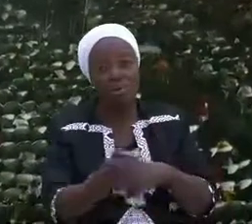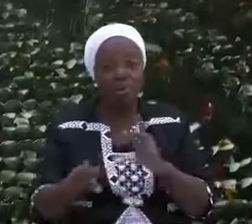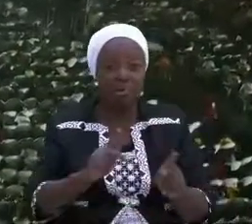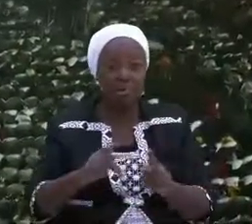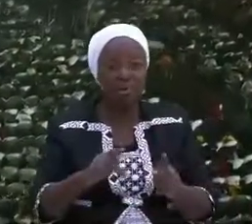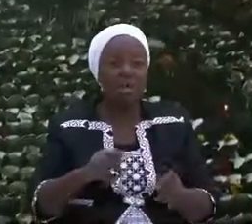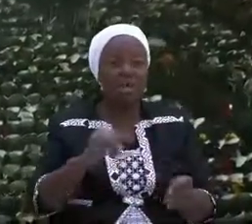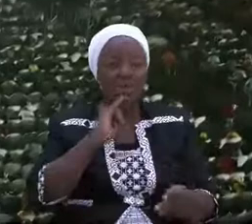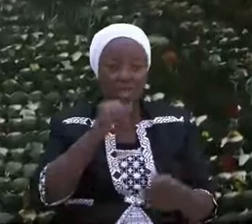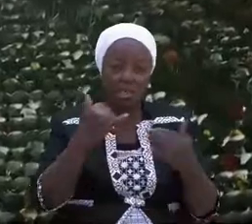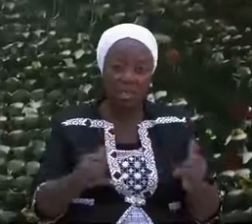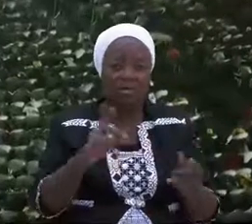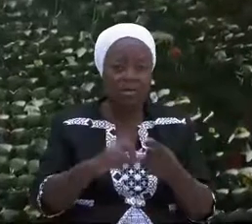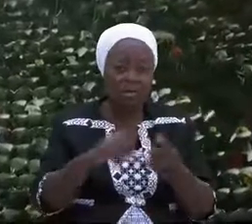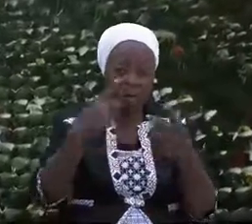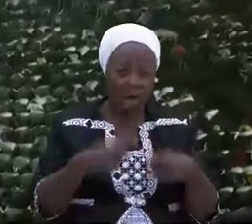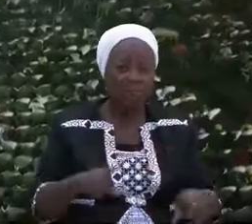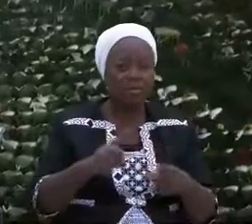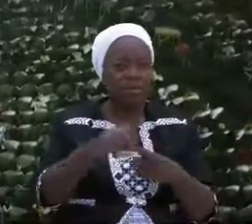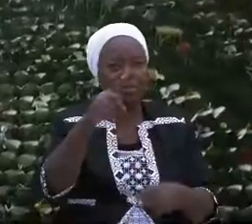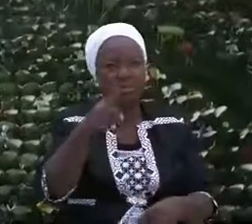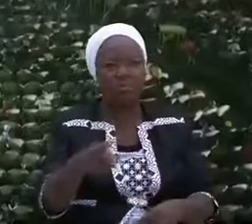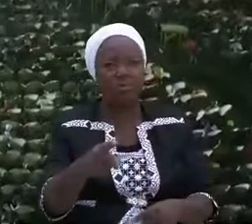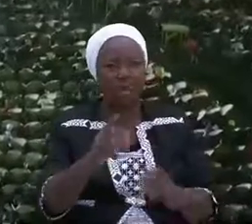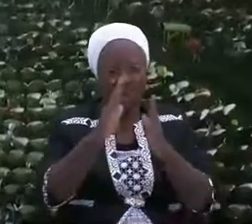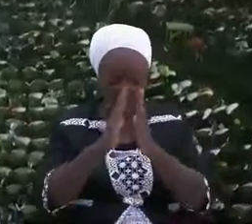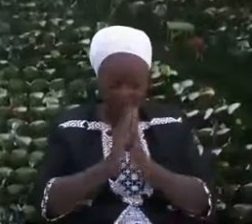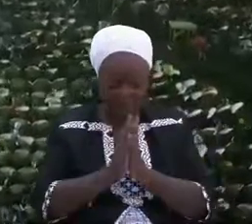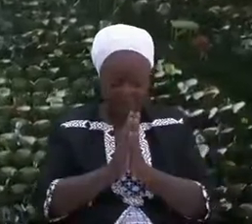C'est maintenant ton tour pour l'envoi. Amen.